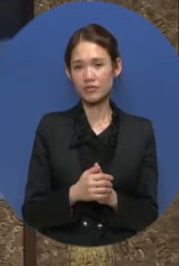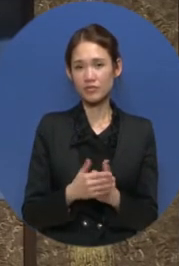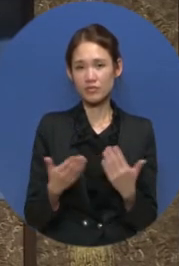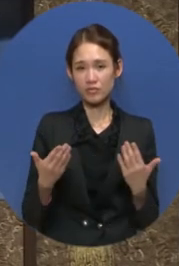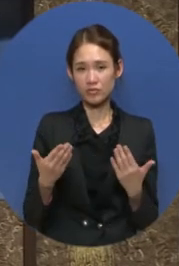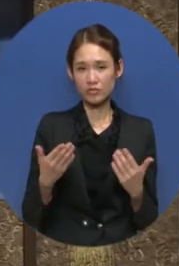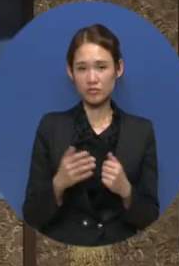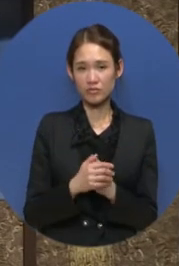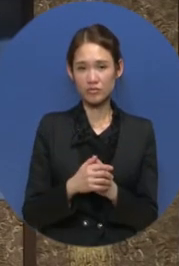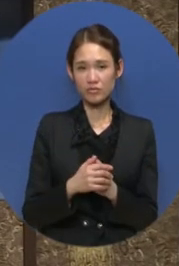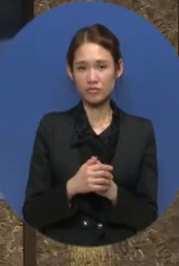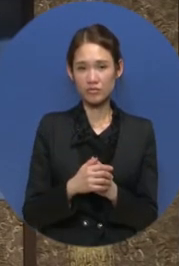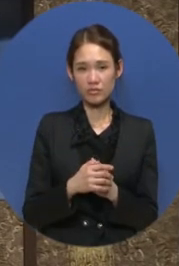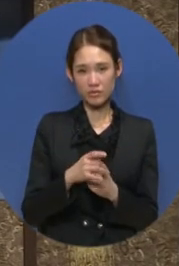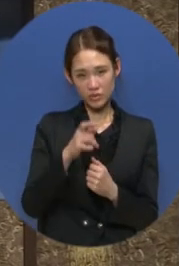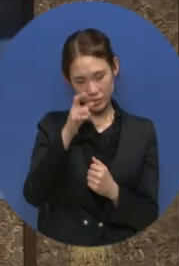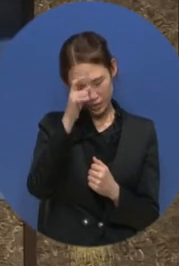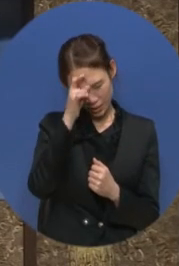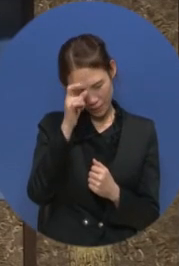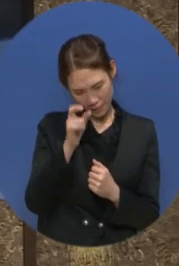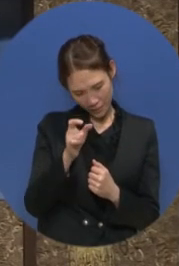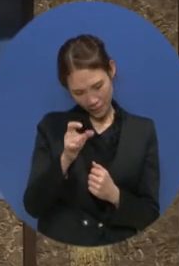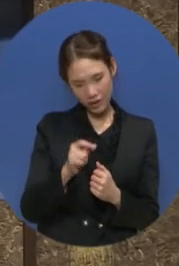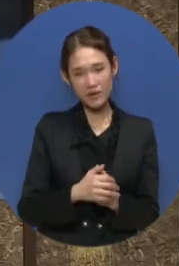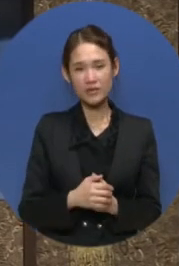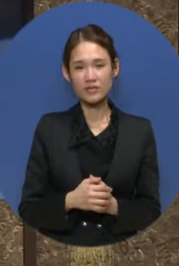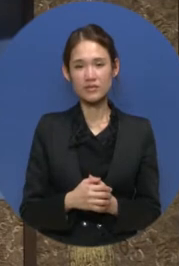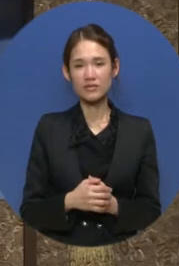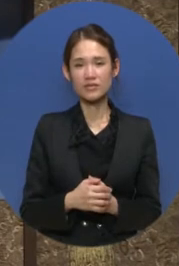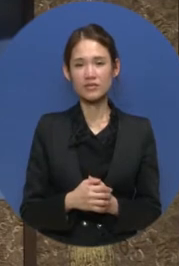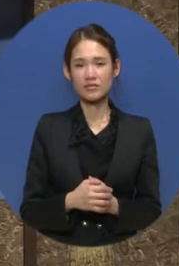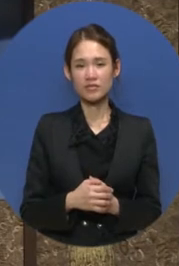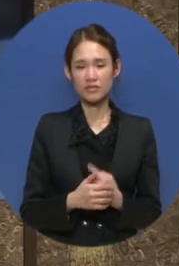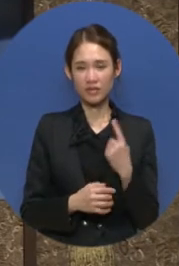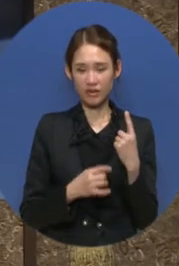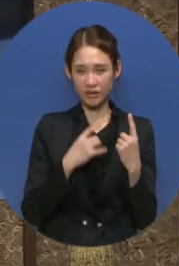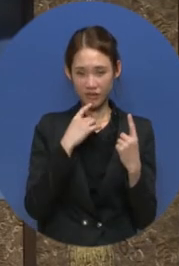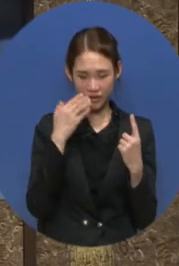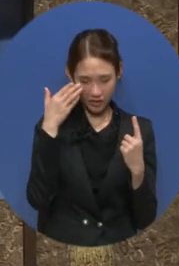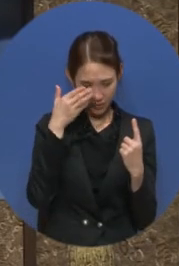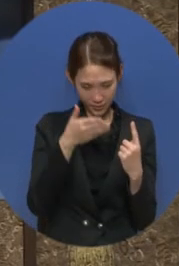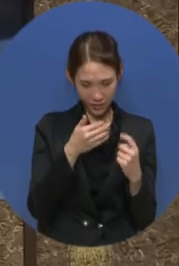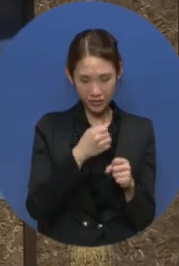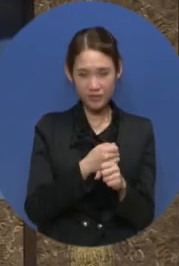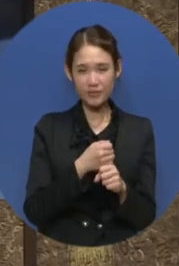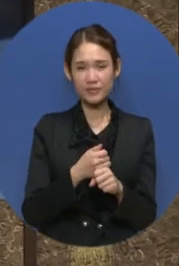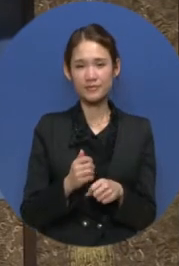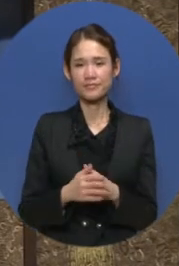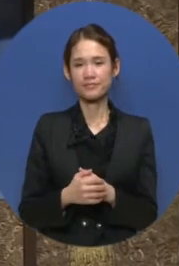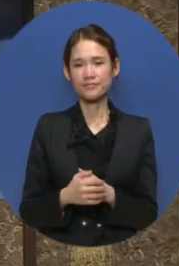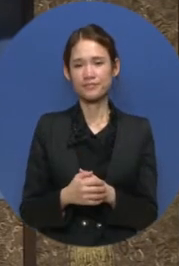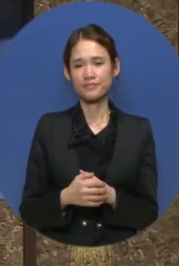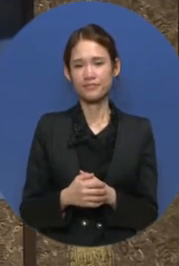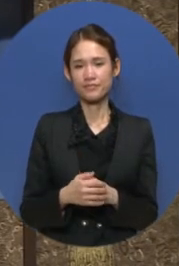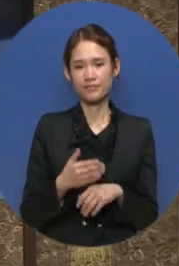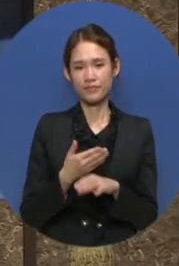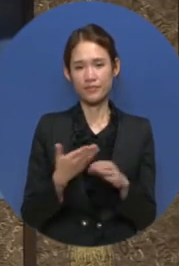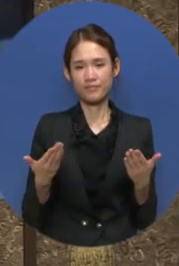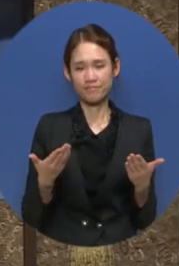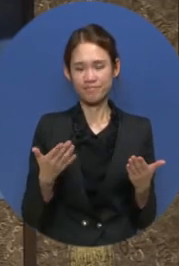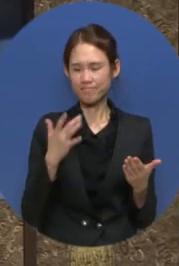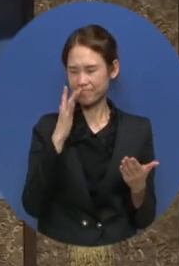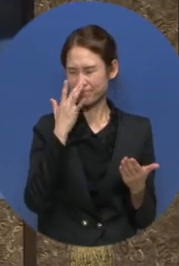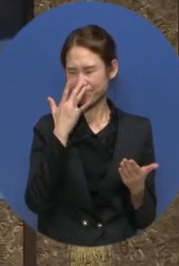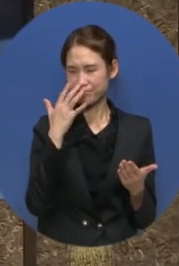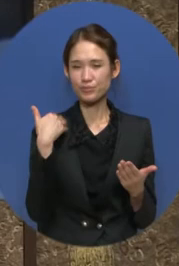또 좀 외골 좀 고집이 있더라고요. 아. 그러니까 한 가지만 파다 보니까 예. 다른 일은 또 모르는